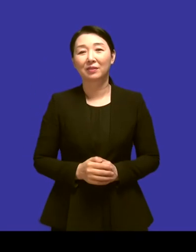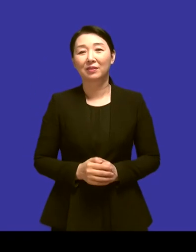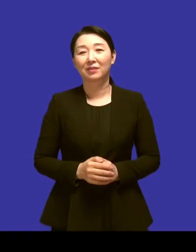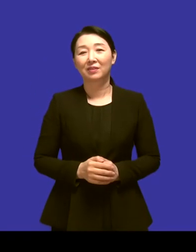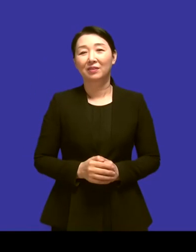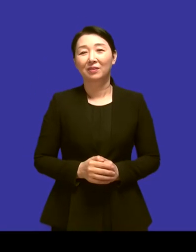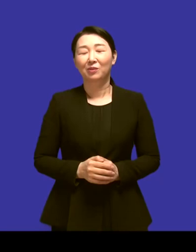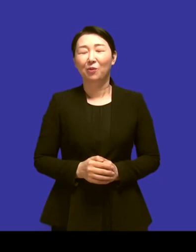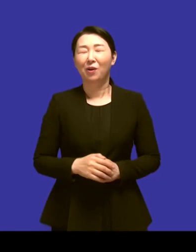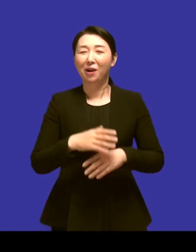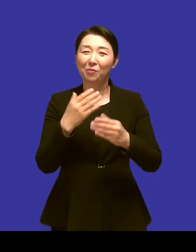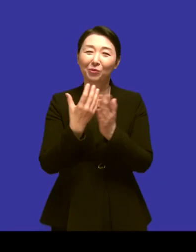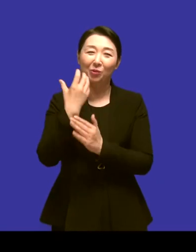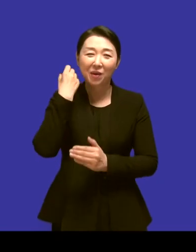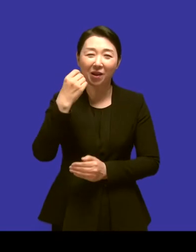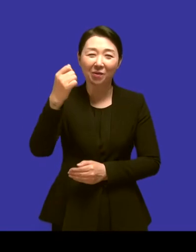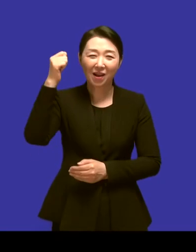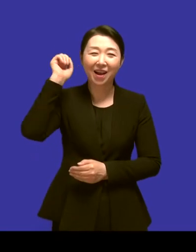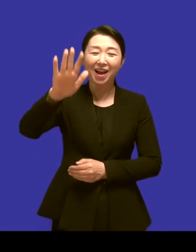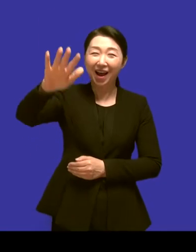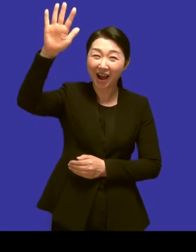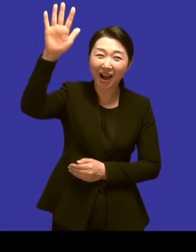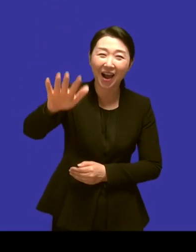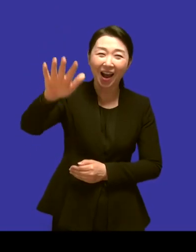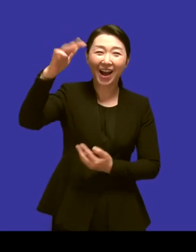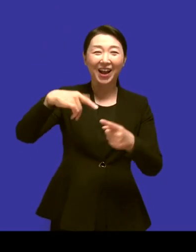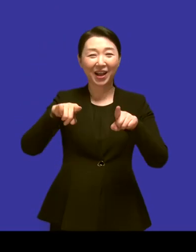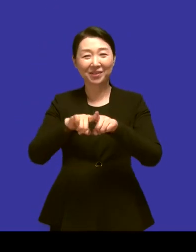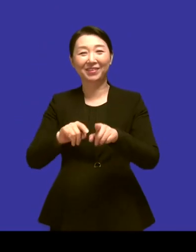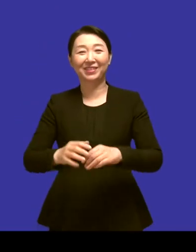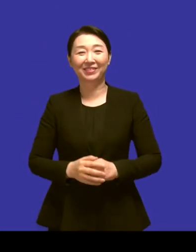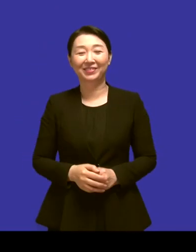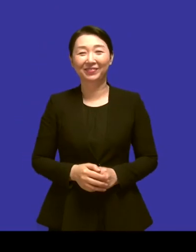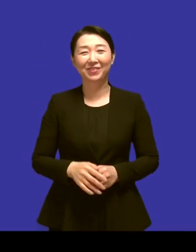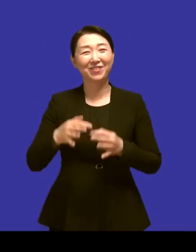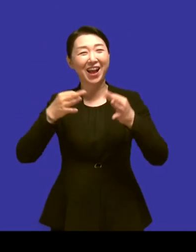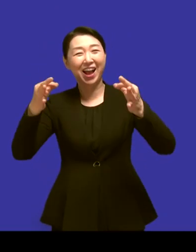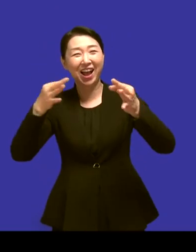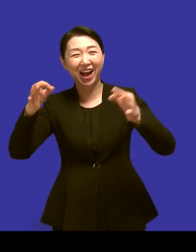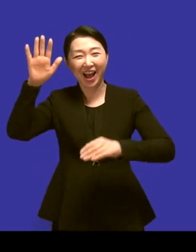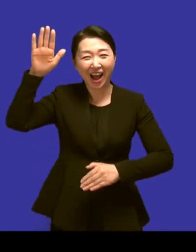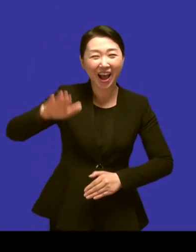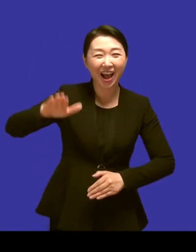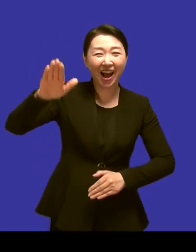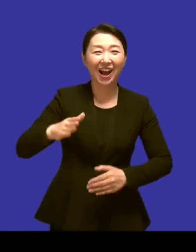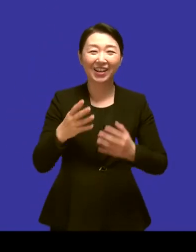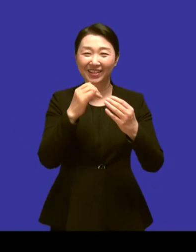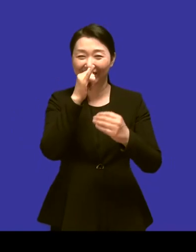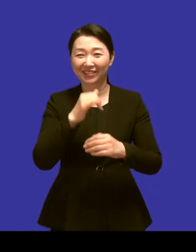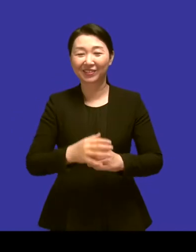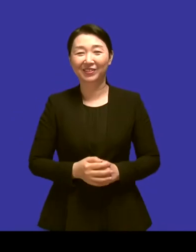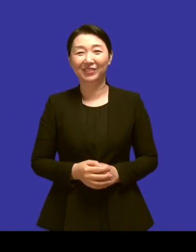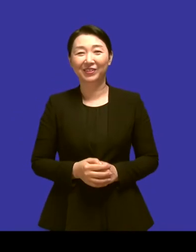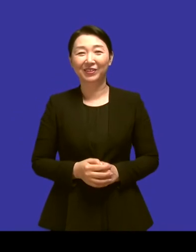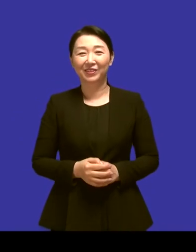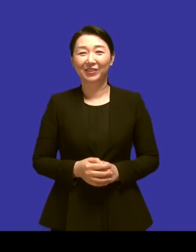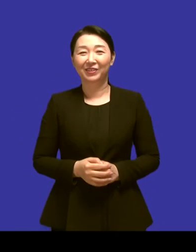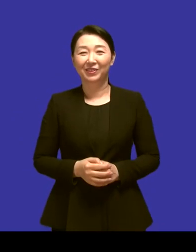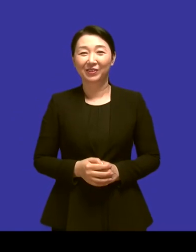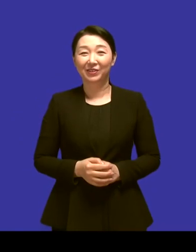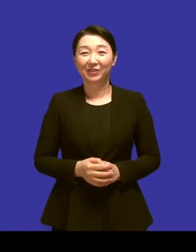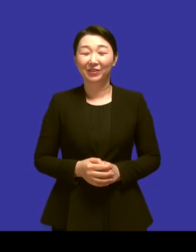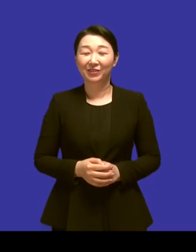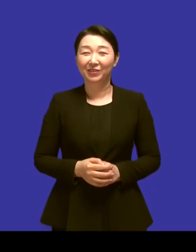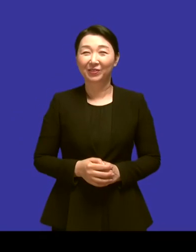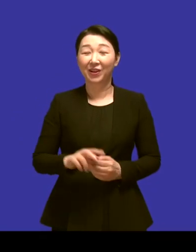넘어갔지. 예, 이제 막 이러면서 이제 이야 거의 그러니까. 힙합 공연장 제가 보던 예. 거랑